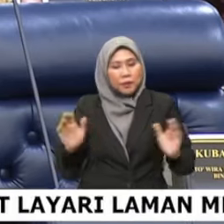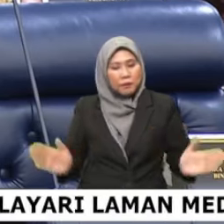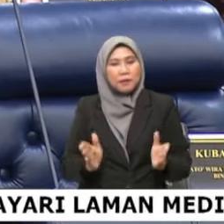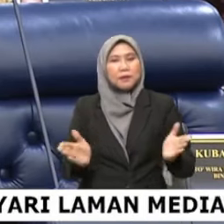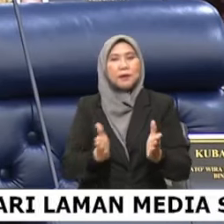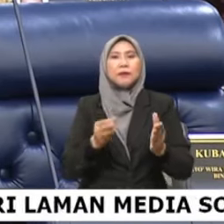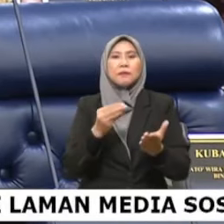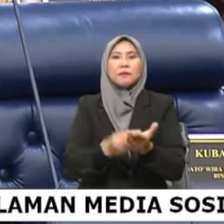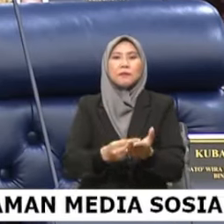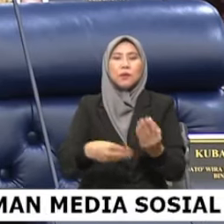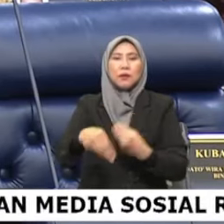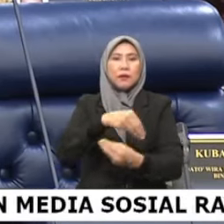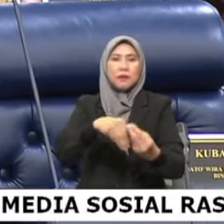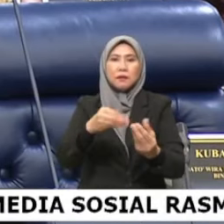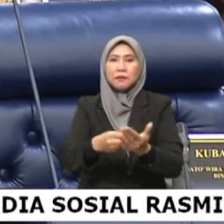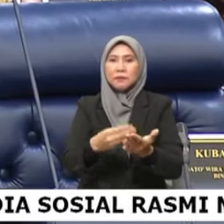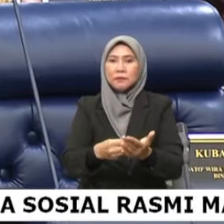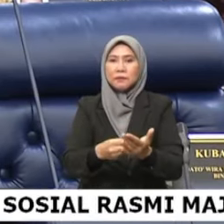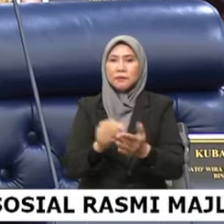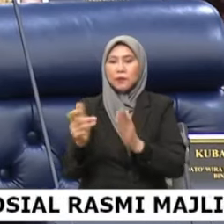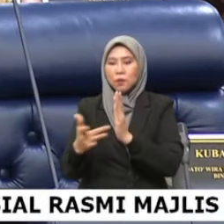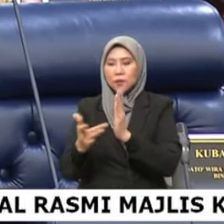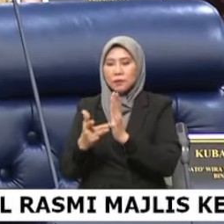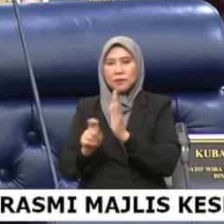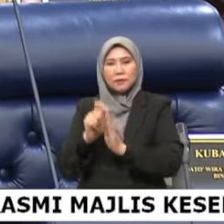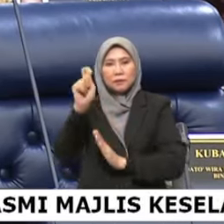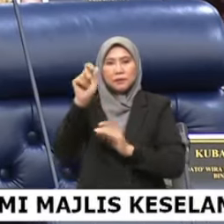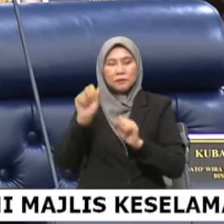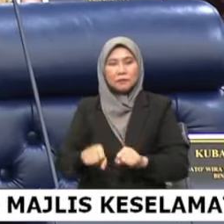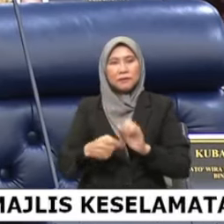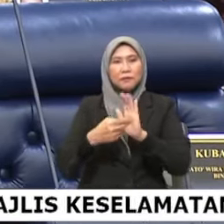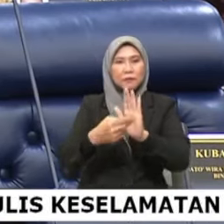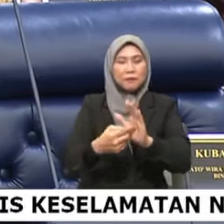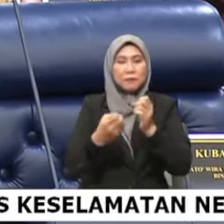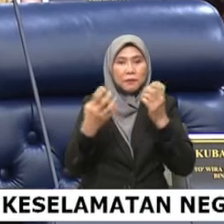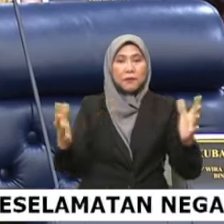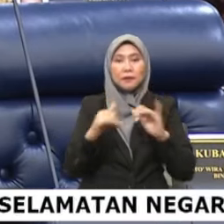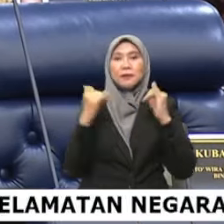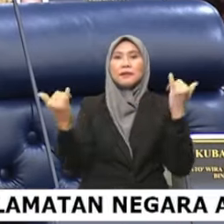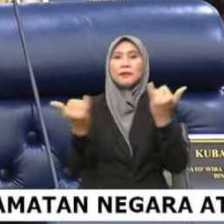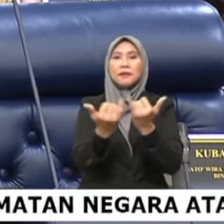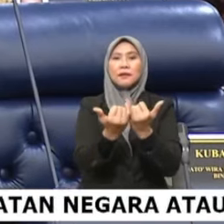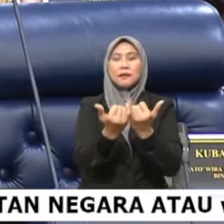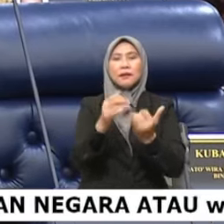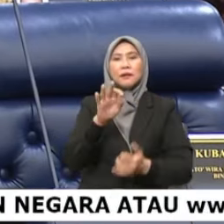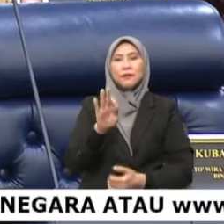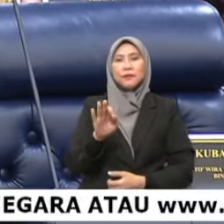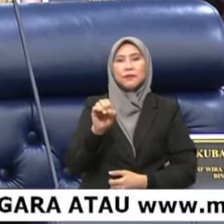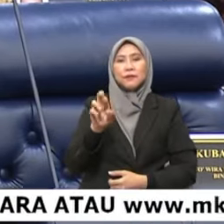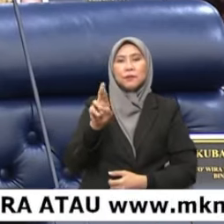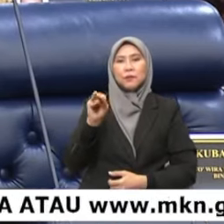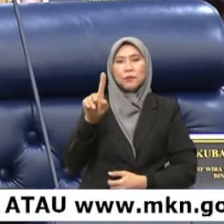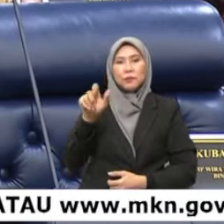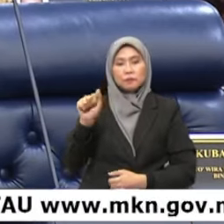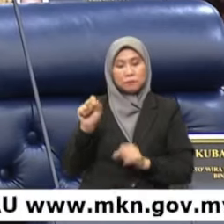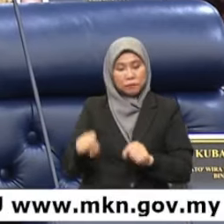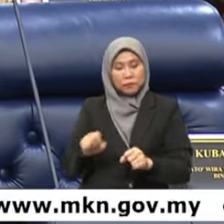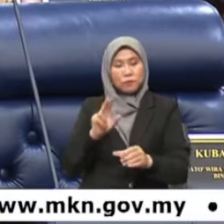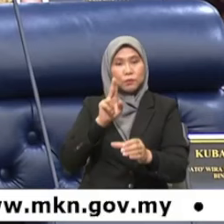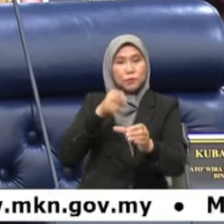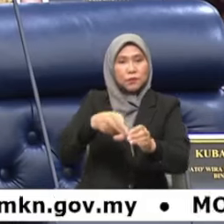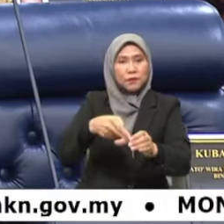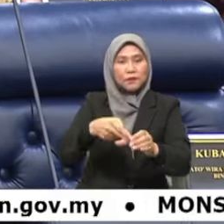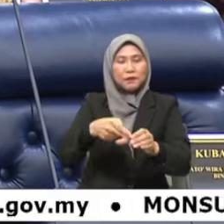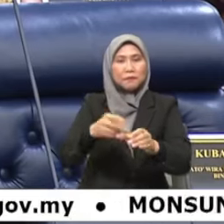pendanaan modal dan syarikat pemula teknologi serta usaha mengetengahkan lebih banyak syarikat pemula tempatan mencemburi bidang